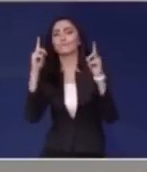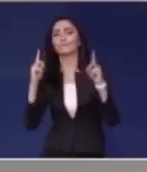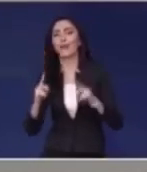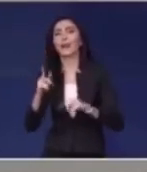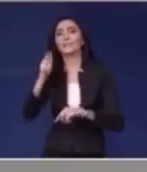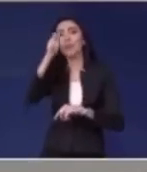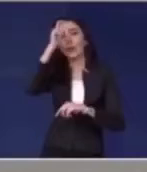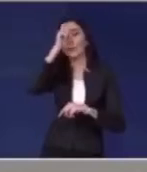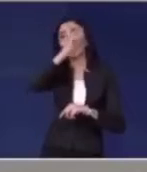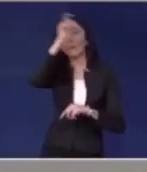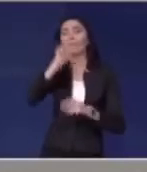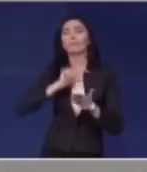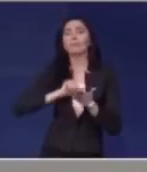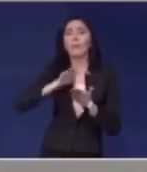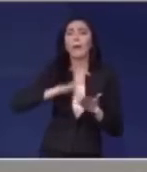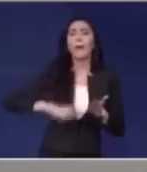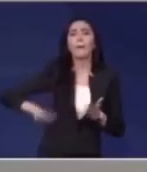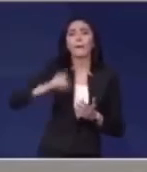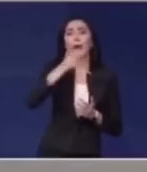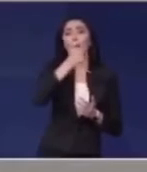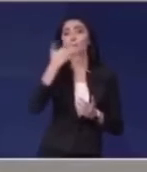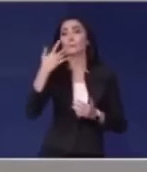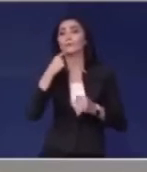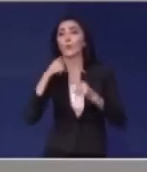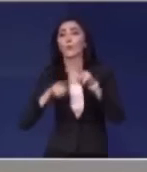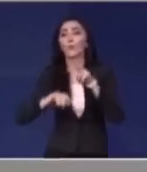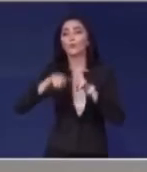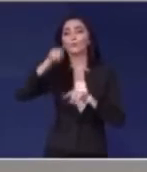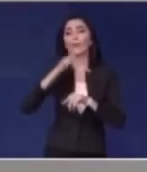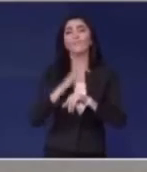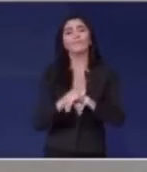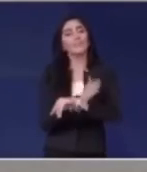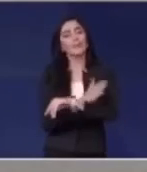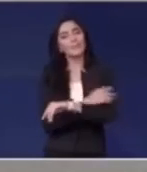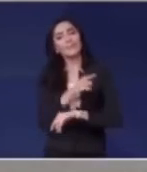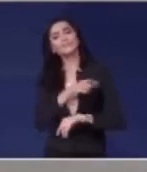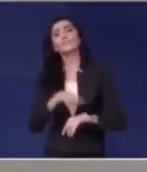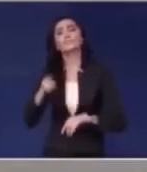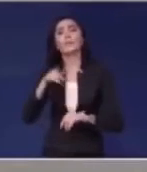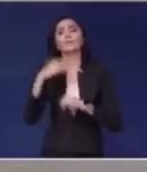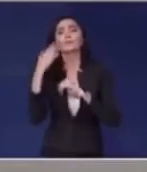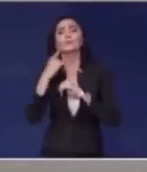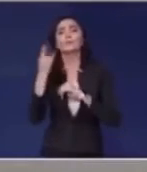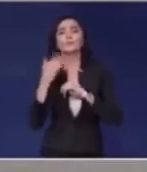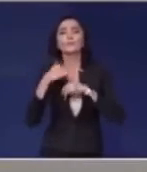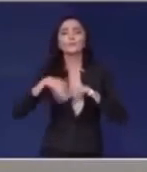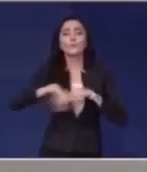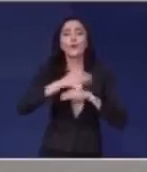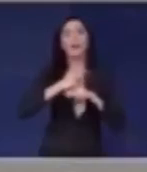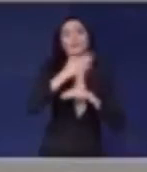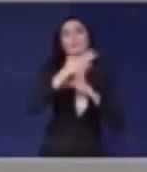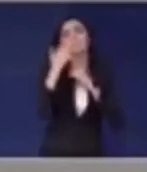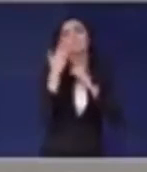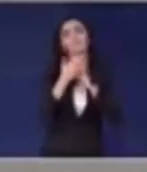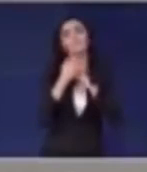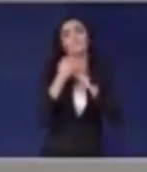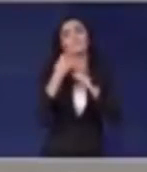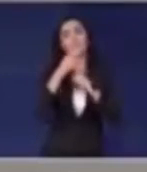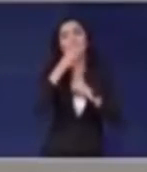ülkemizin tamamında 65 yaş üzeri vatandaşlarımıza sokağa çıkma imkanı ver